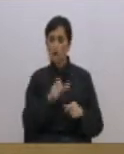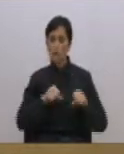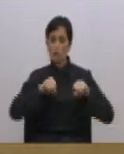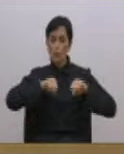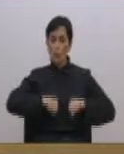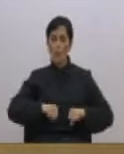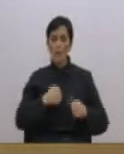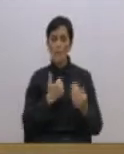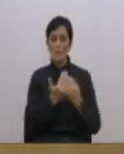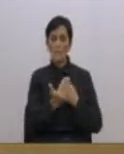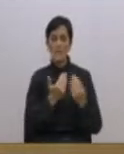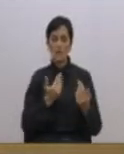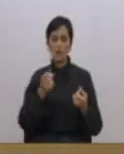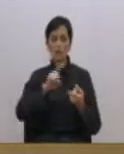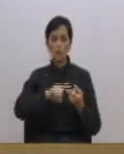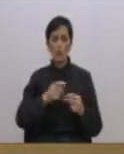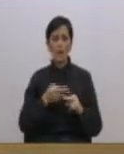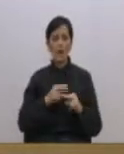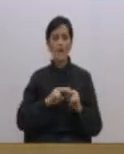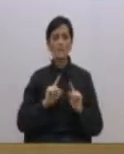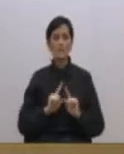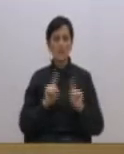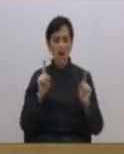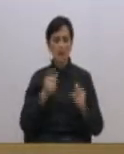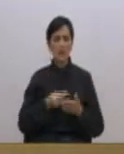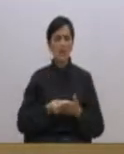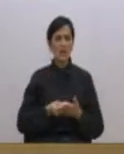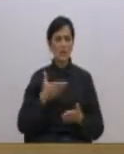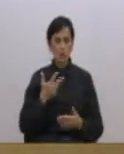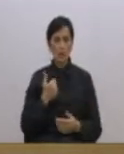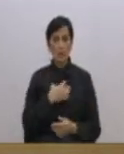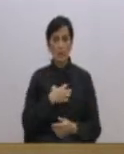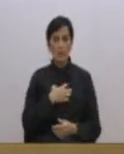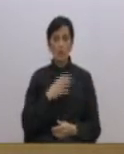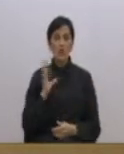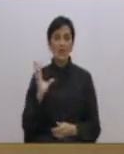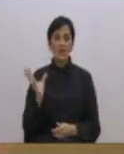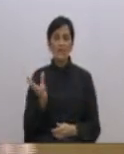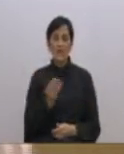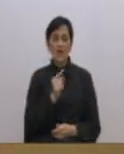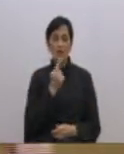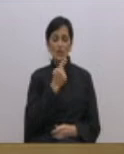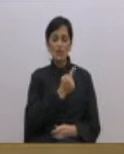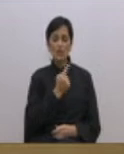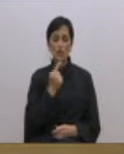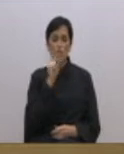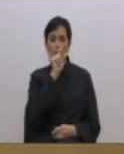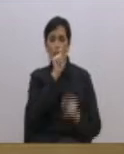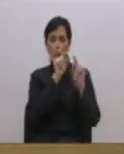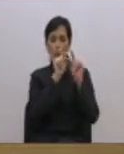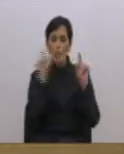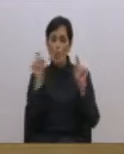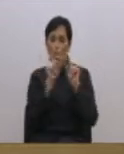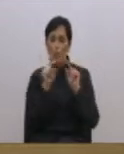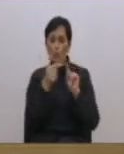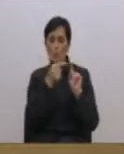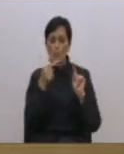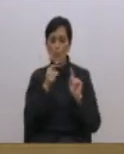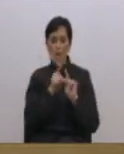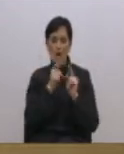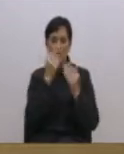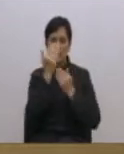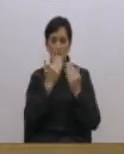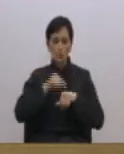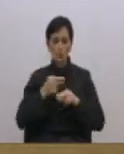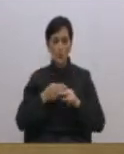puzneba midgomas. Da, este aris gansa cu trebuie adgira bolidam nișnolovani. Cu elgana, ei titoul punctii, titoul muhci, igruznoba, aseti midgomba, da,